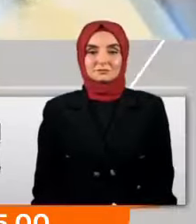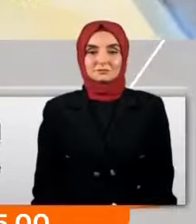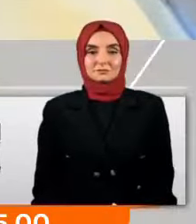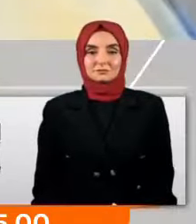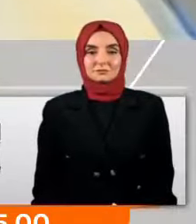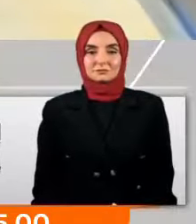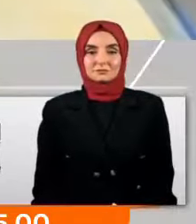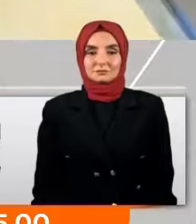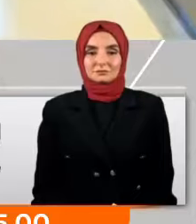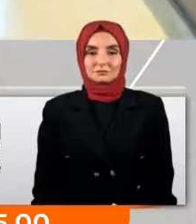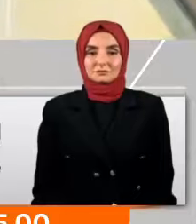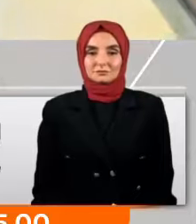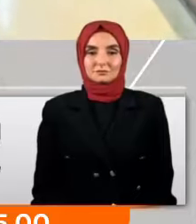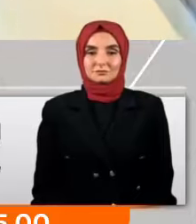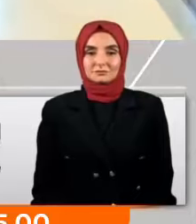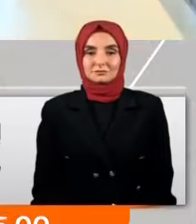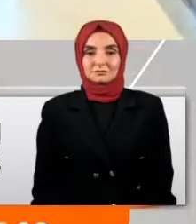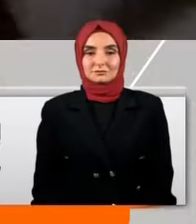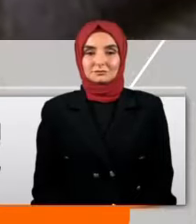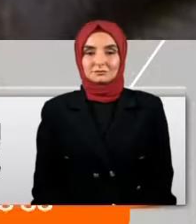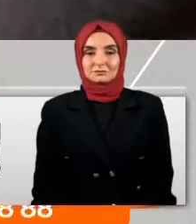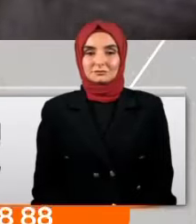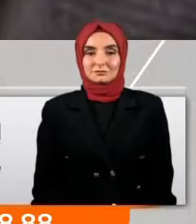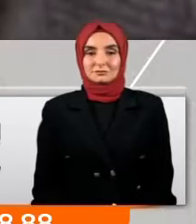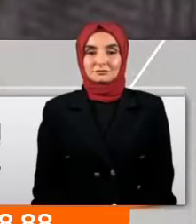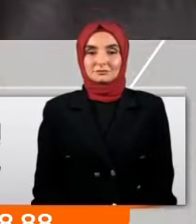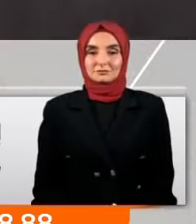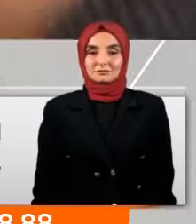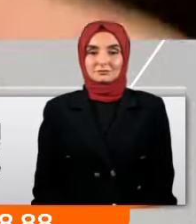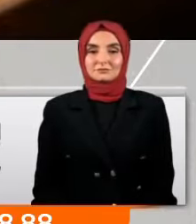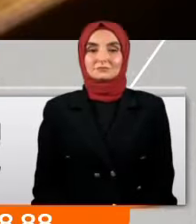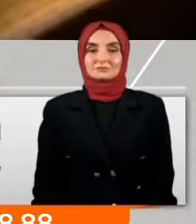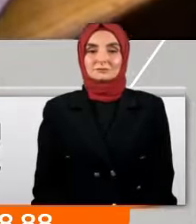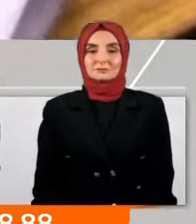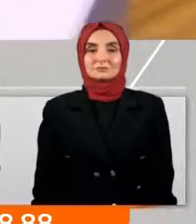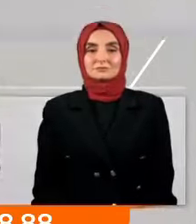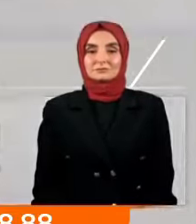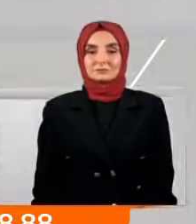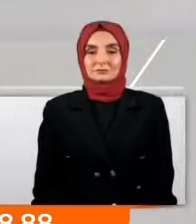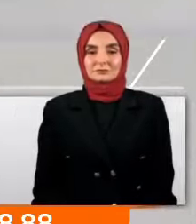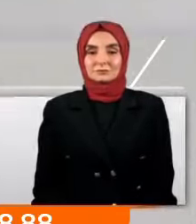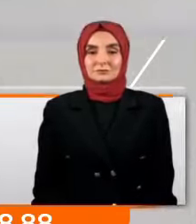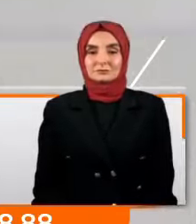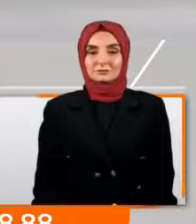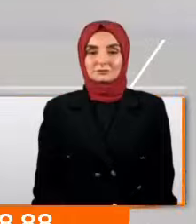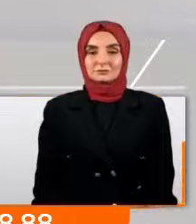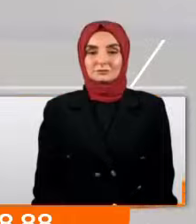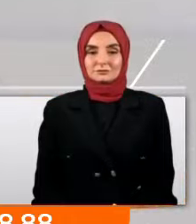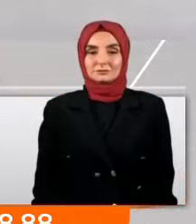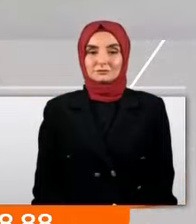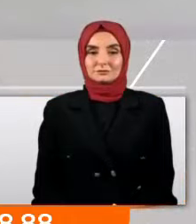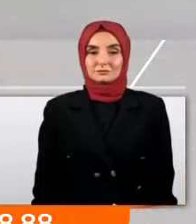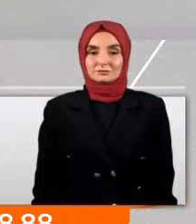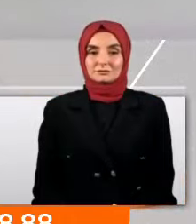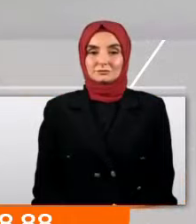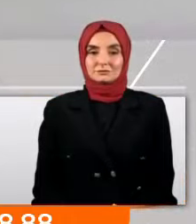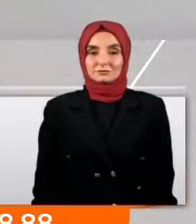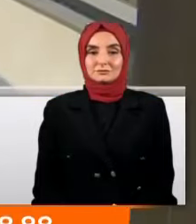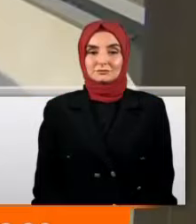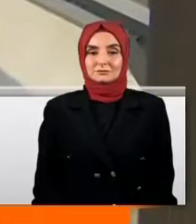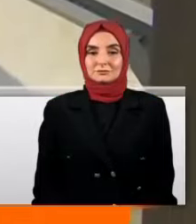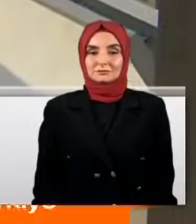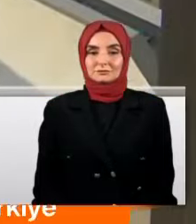Yıllık kira bedeli 28.250 TL'nin altında olan kiracılar dikkat etmeli. Çünkü ilk celsede tahliye kararı